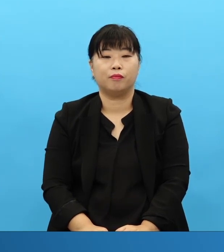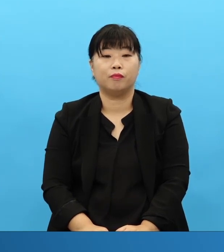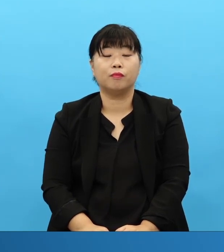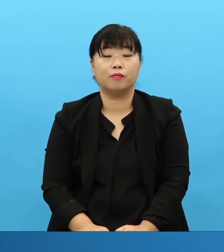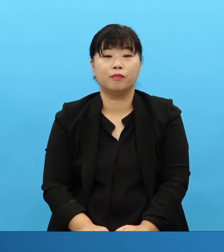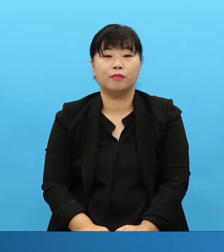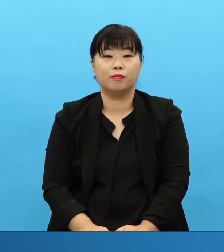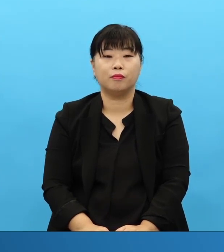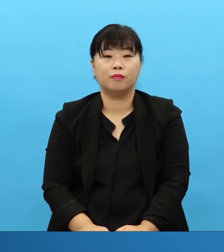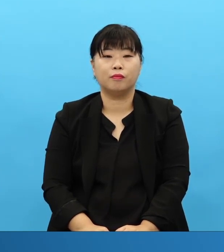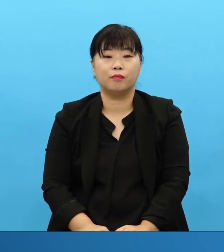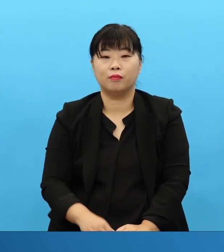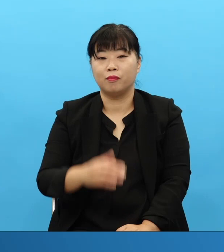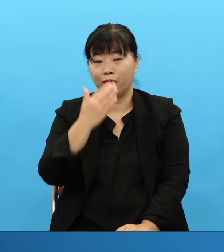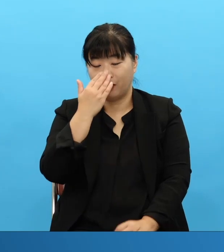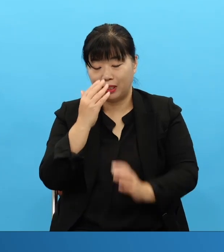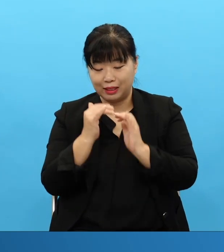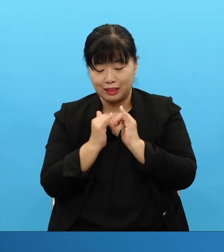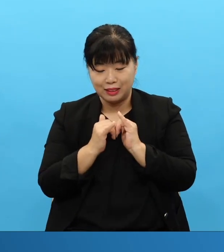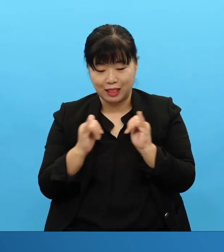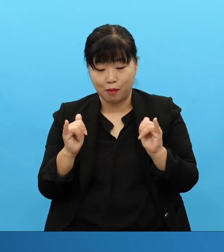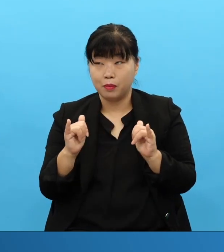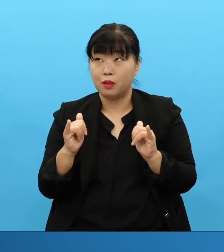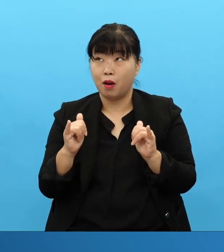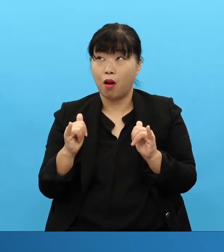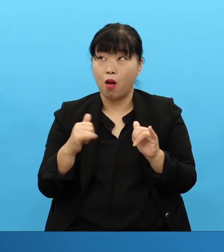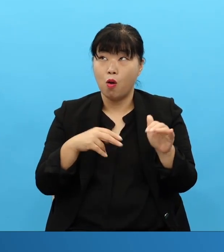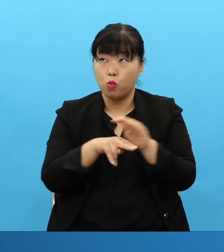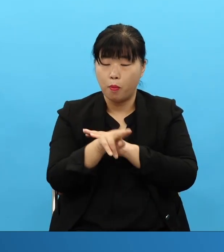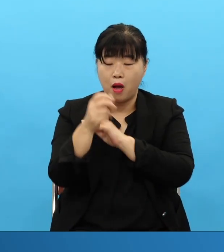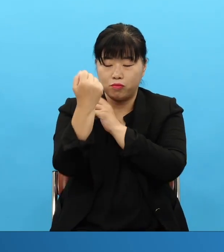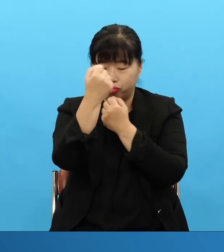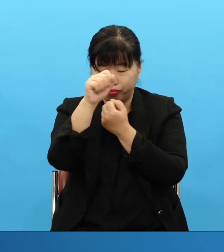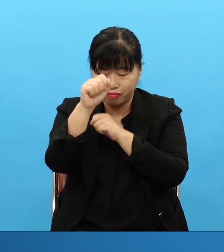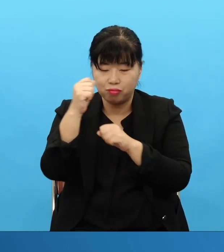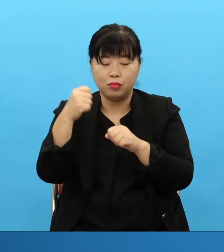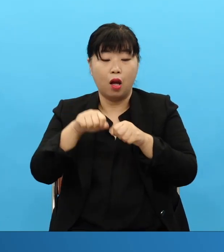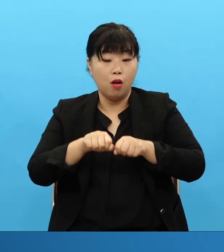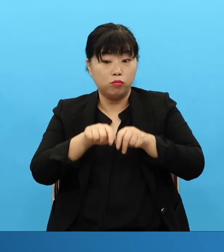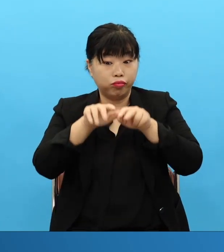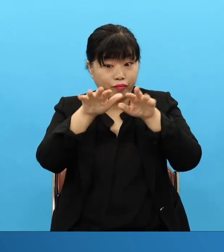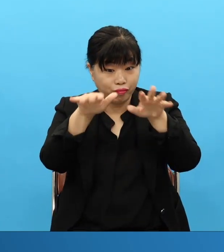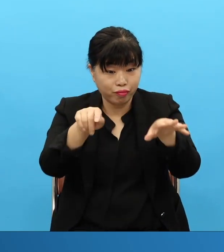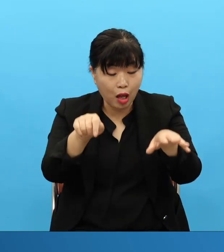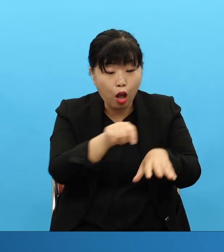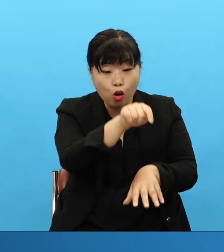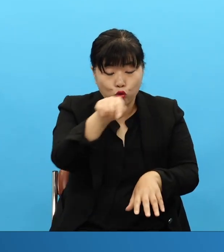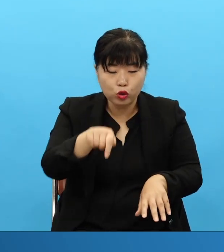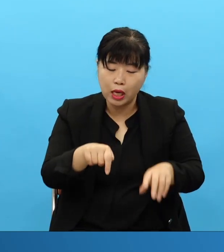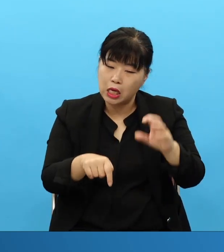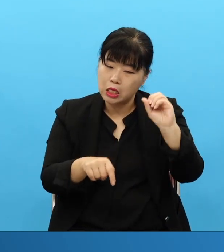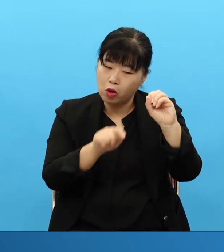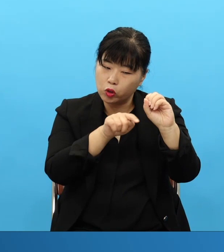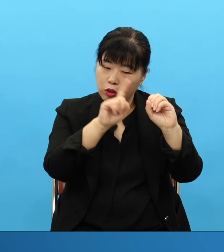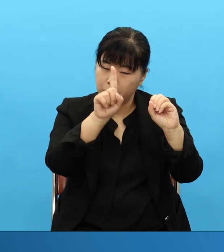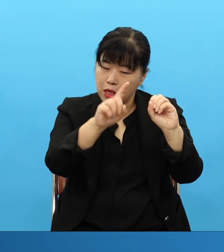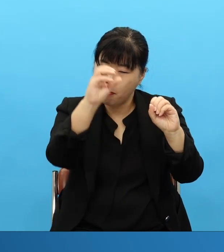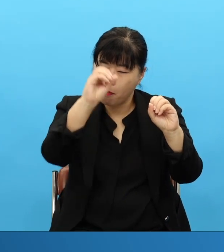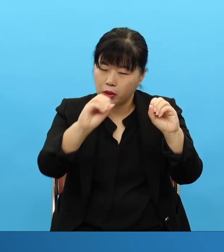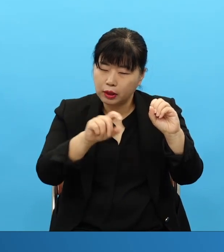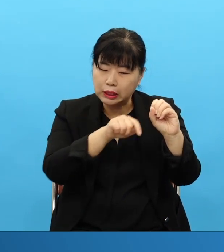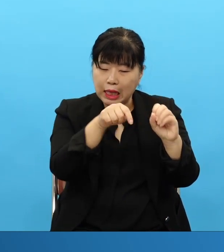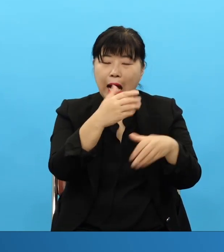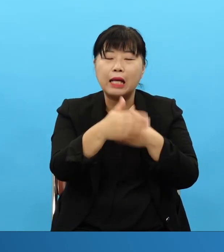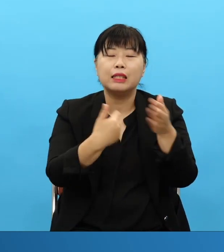사람이 유기를 변화시킨 거예요. But from among them, the 0.1% of 가능하잖아요. the people who had the gospel, they changed all those nations. 여러분 기도가 뭔고